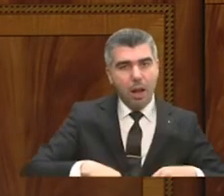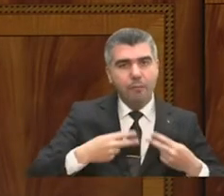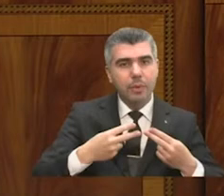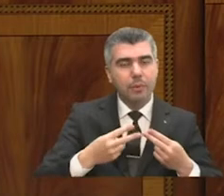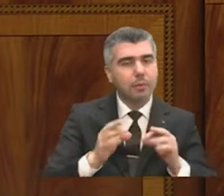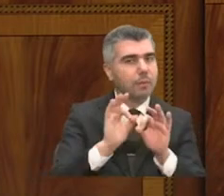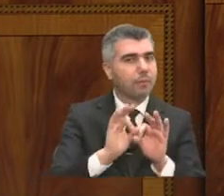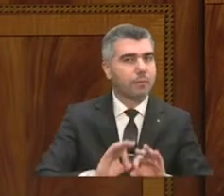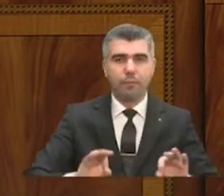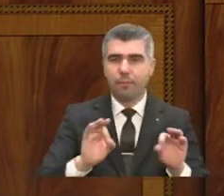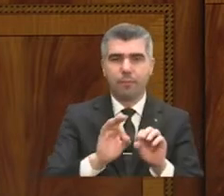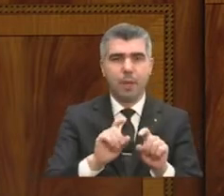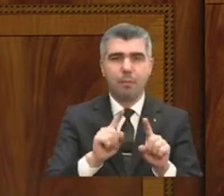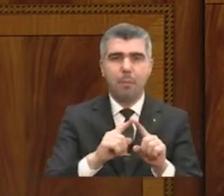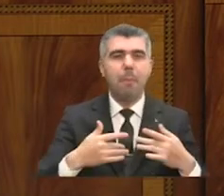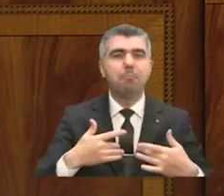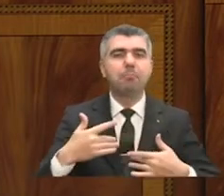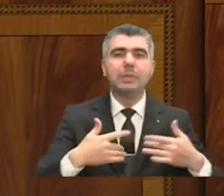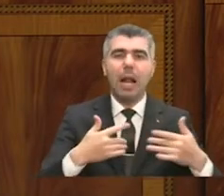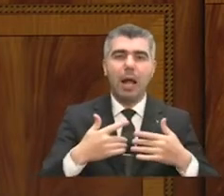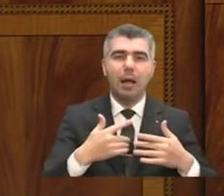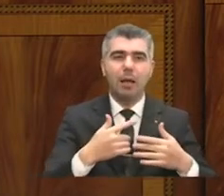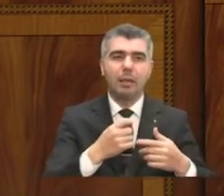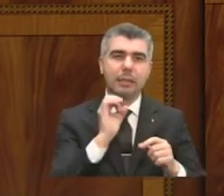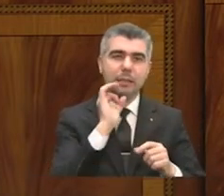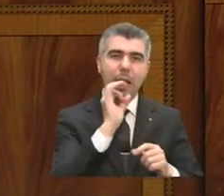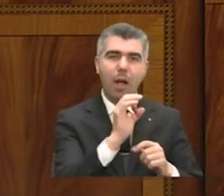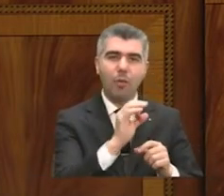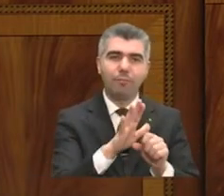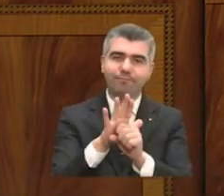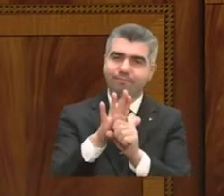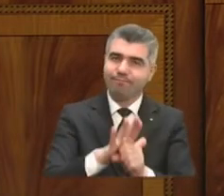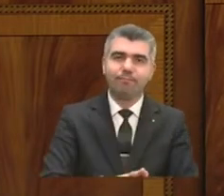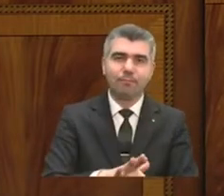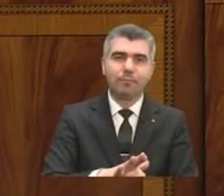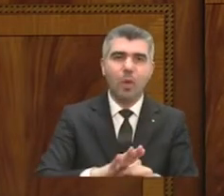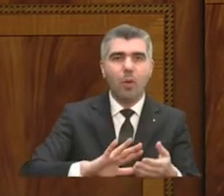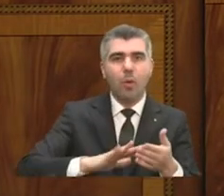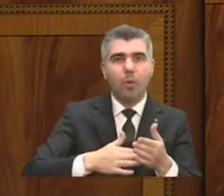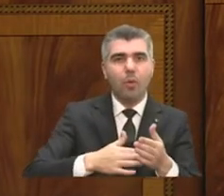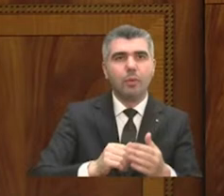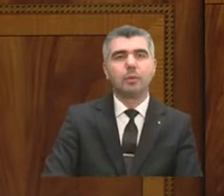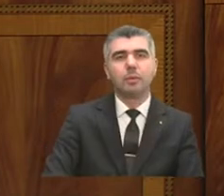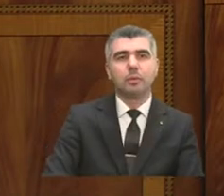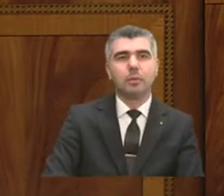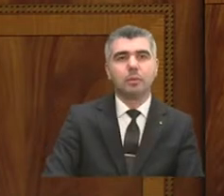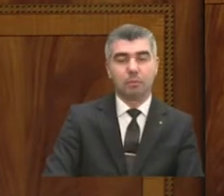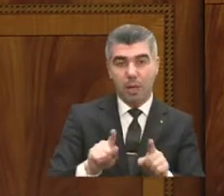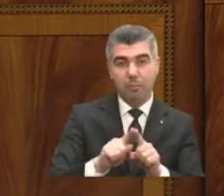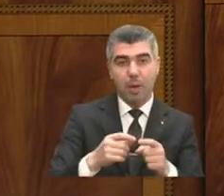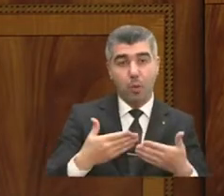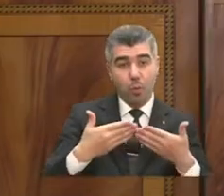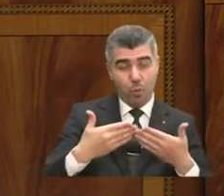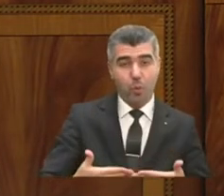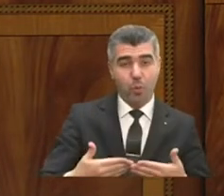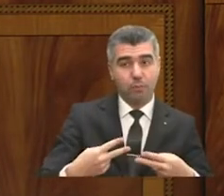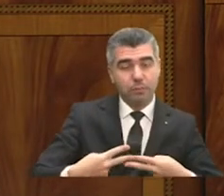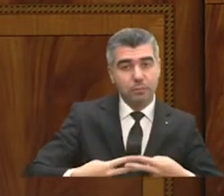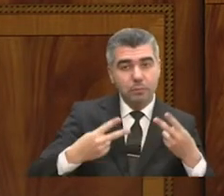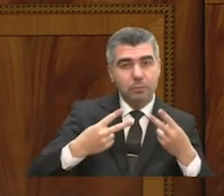nous défendre devant justement ce feuilleton